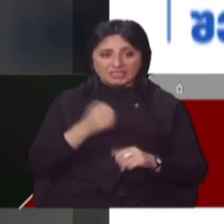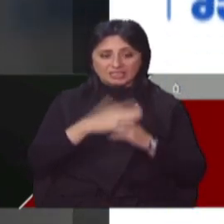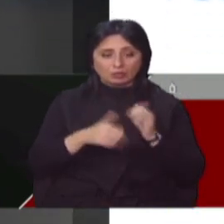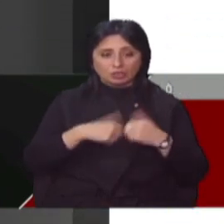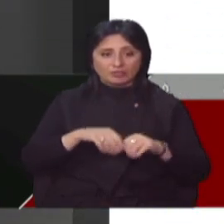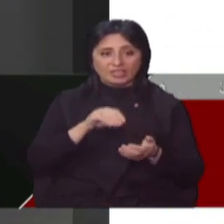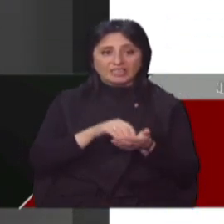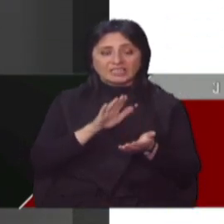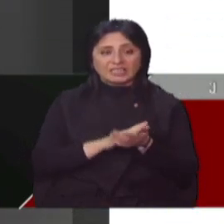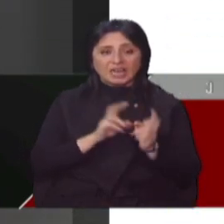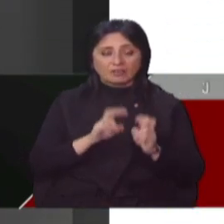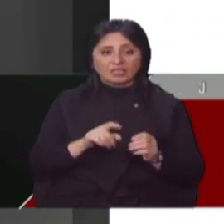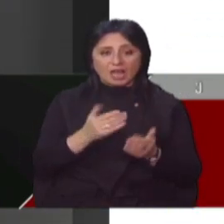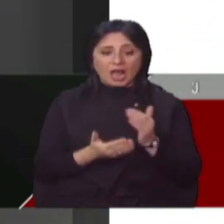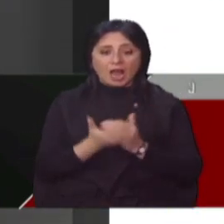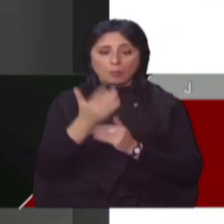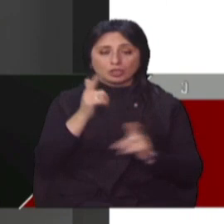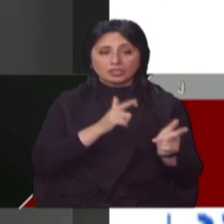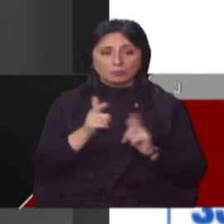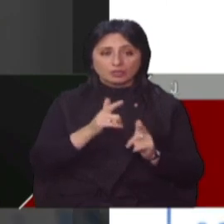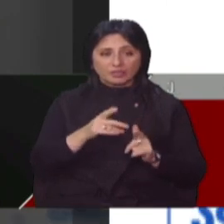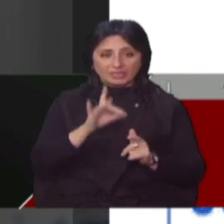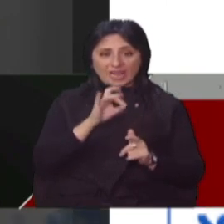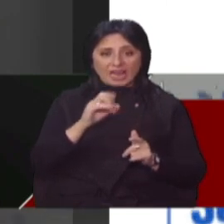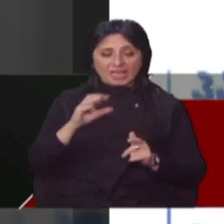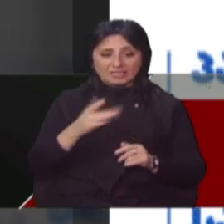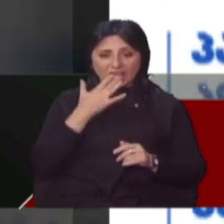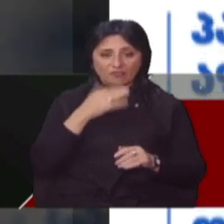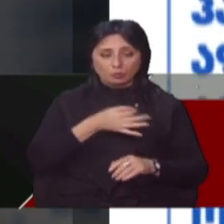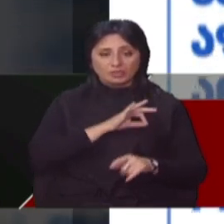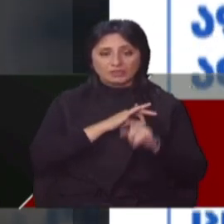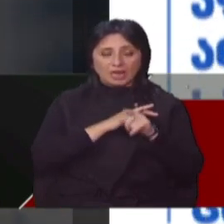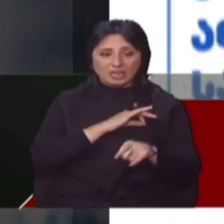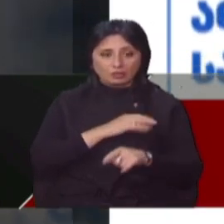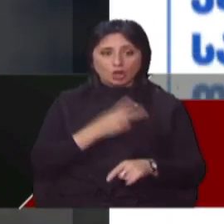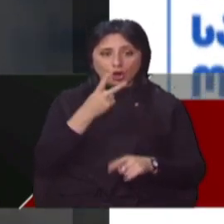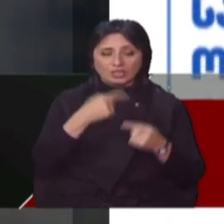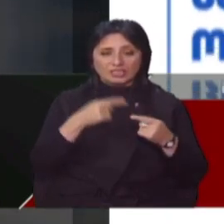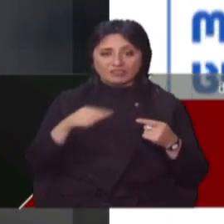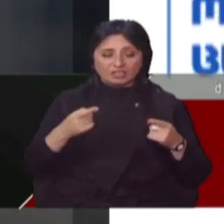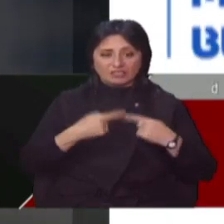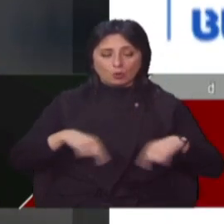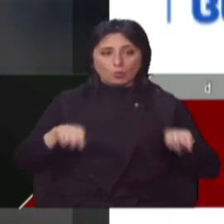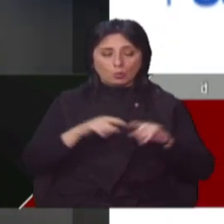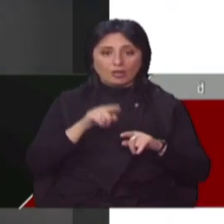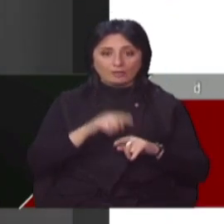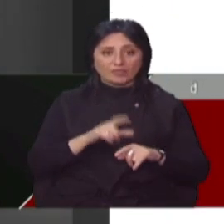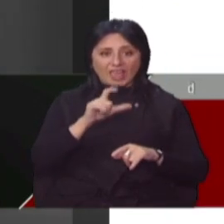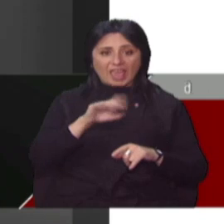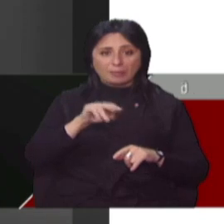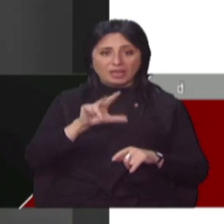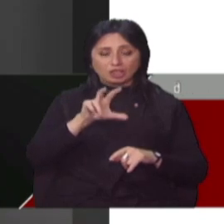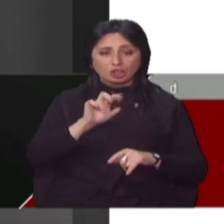ცესკოში დასარეგისტრირებლად ამონაწერის მომზადება საჯარო რეესტრის ეროვნულ სააგენტოში 2 სხვადასხვა ორგანიზაციის